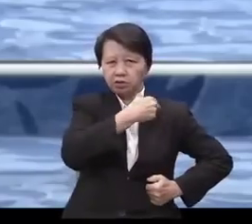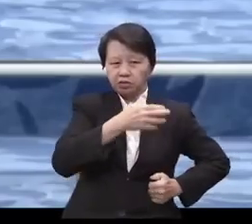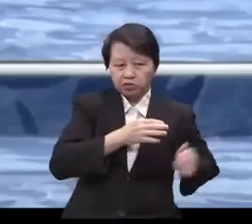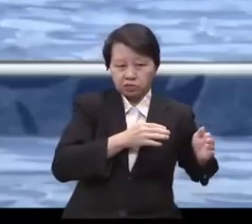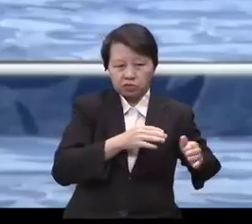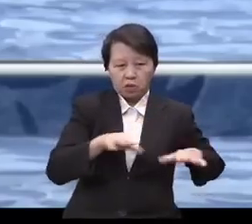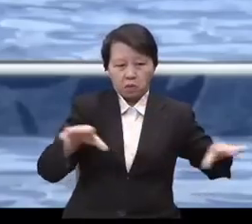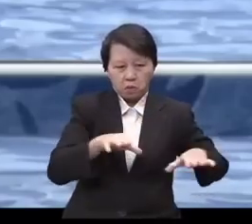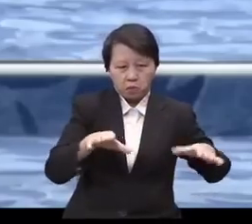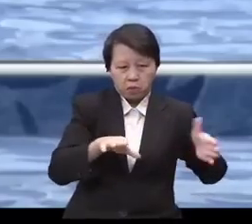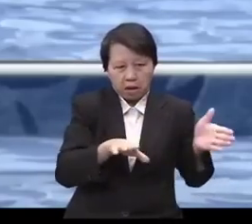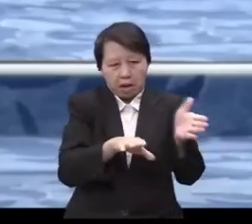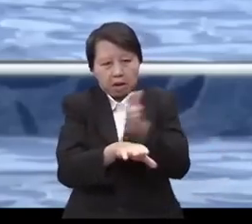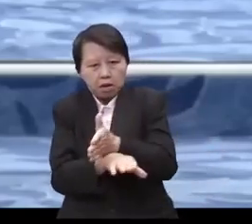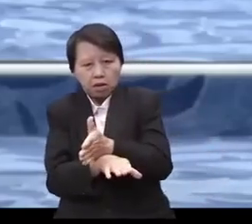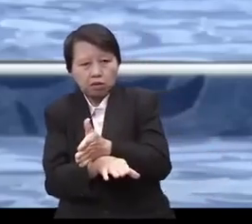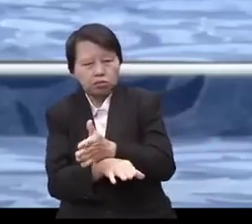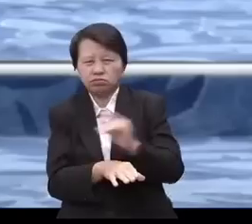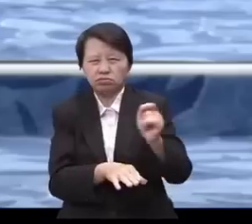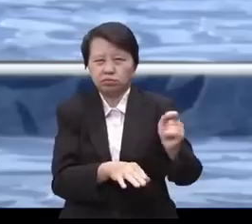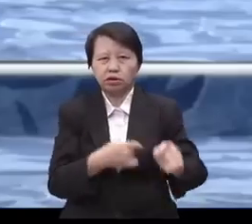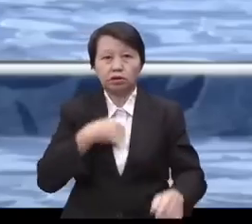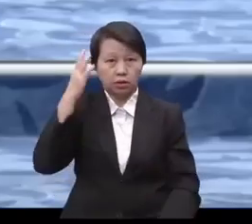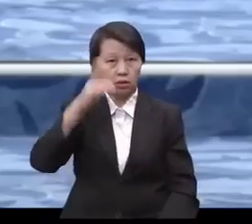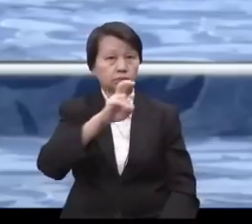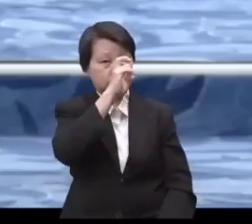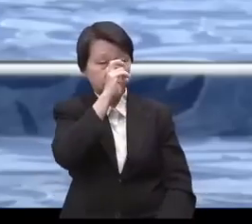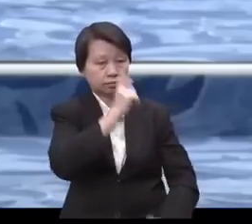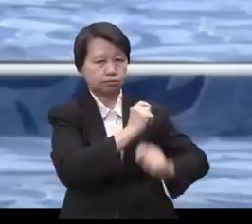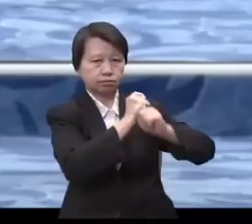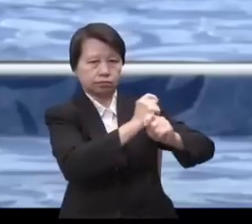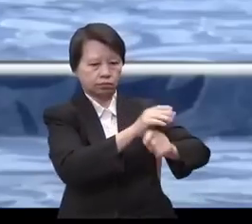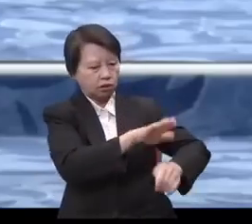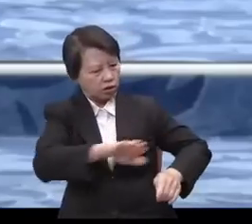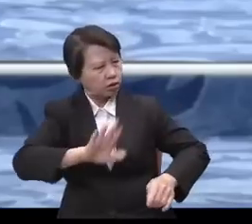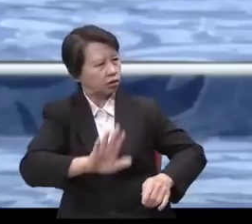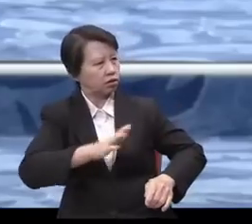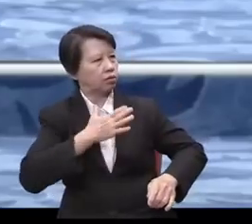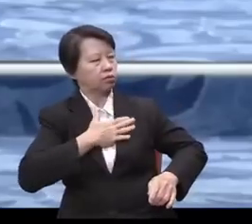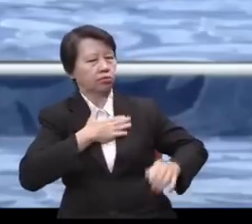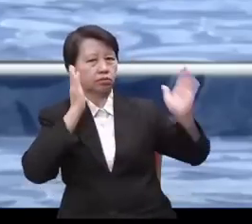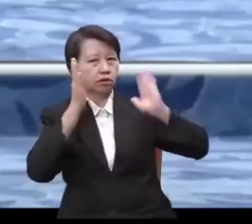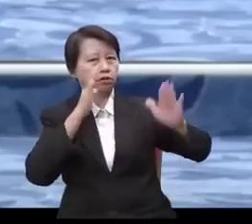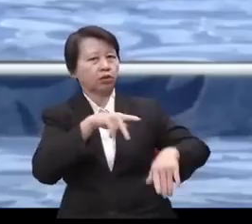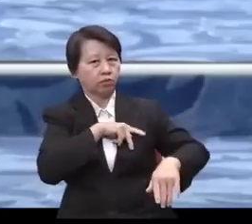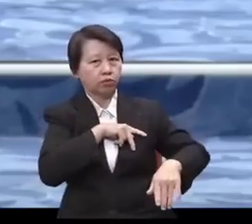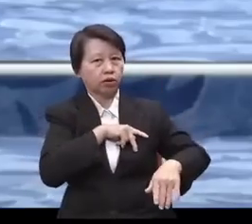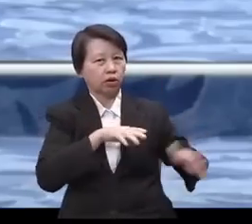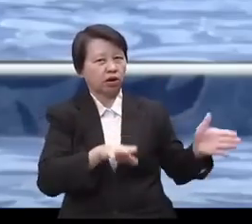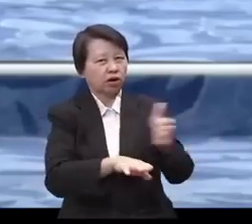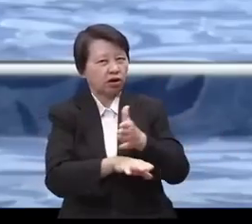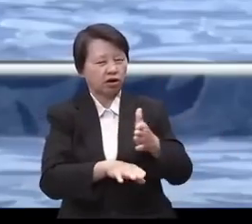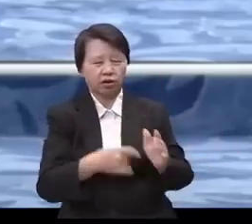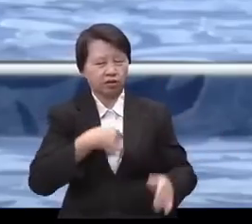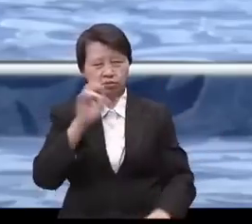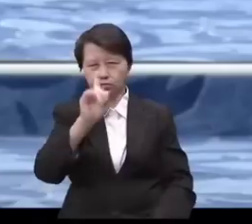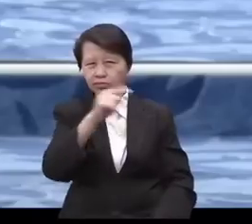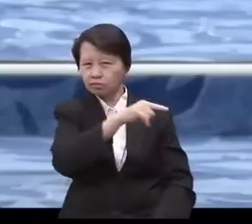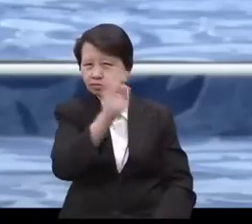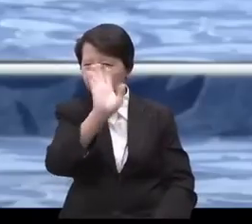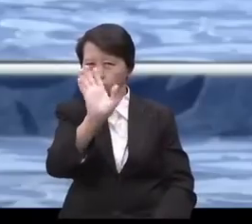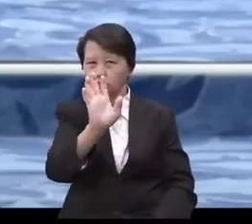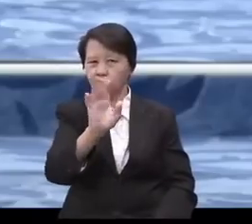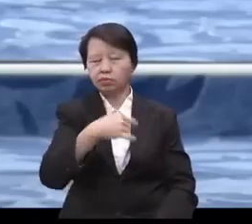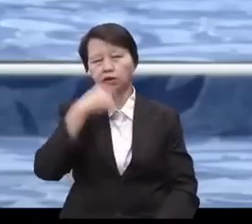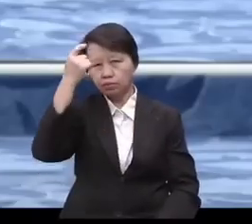ini diizinkan oleh mana-mana. Kita akan tegas pertahankan kawasan wilayah kita. Begitu juga saya fikir Indonesia. Tapi kalau